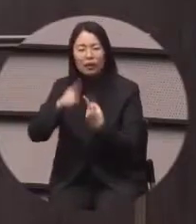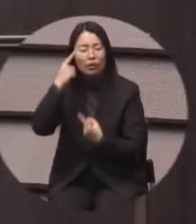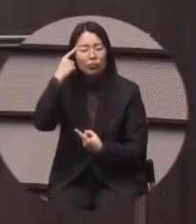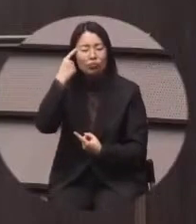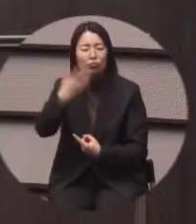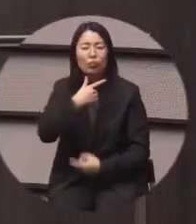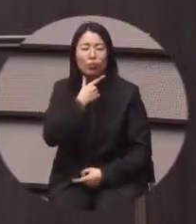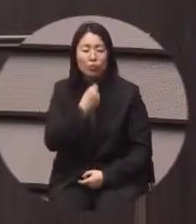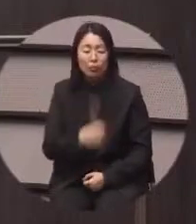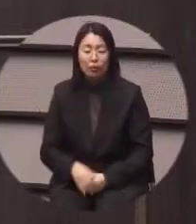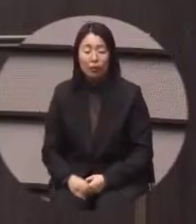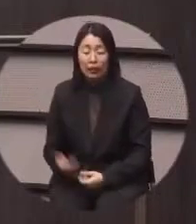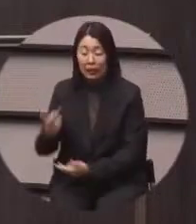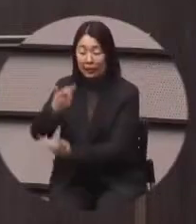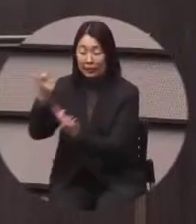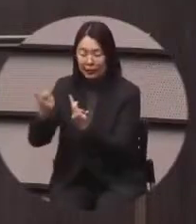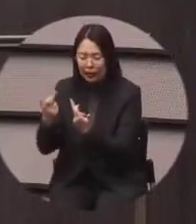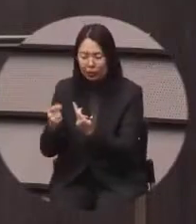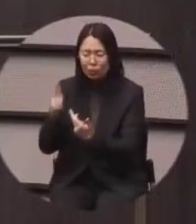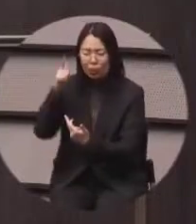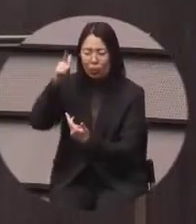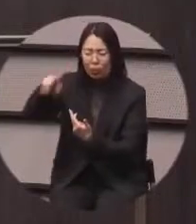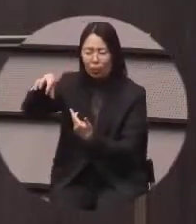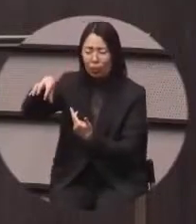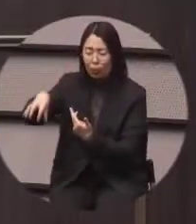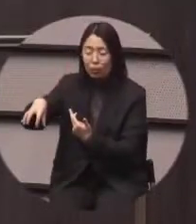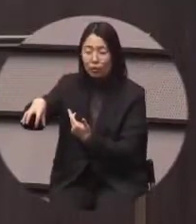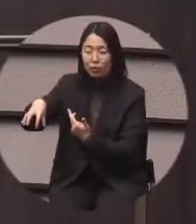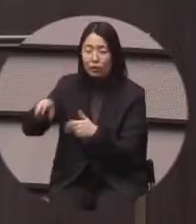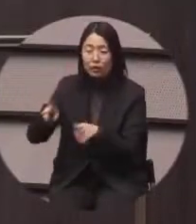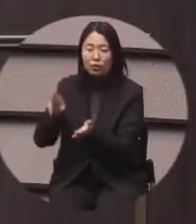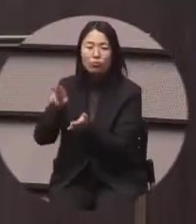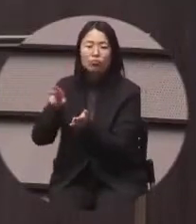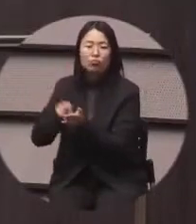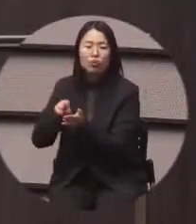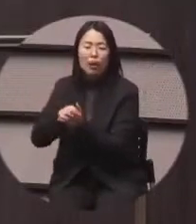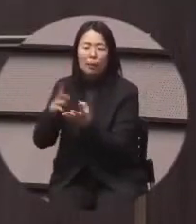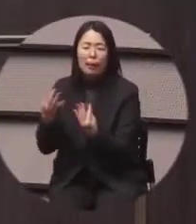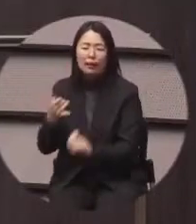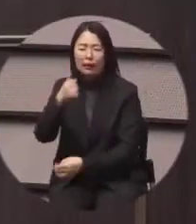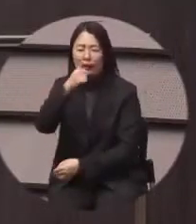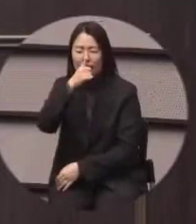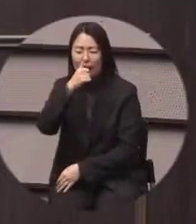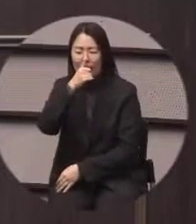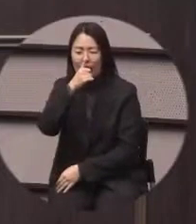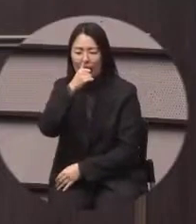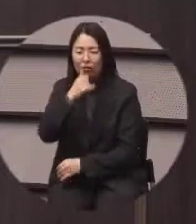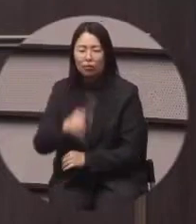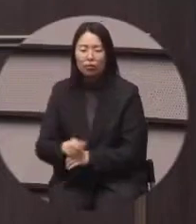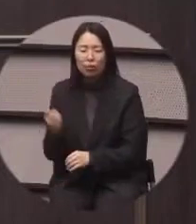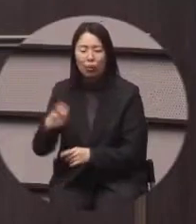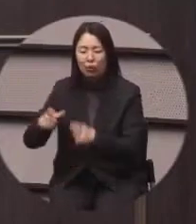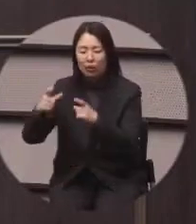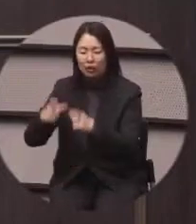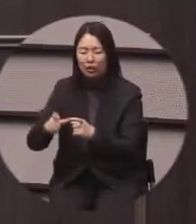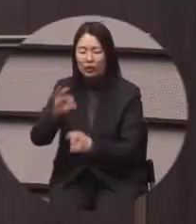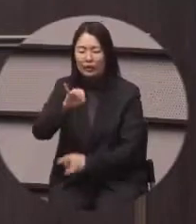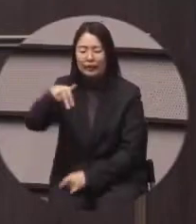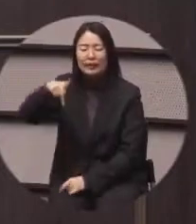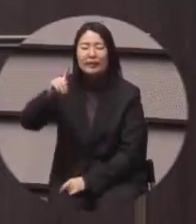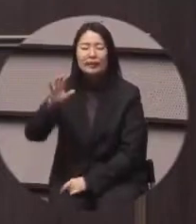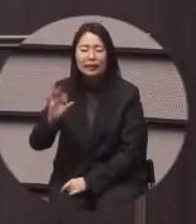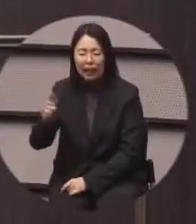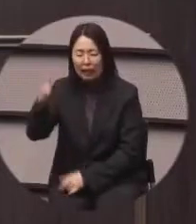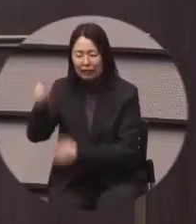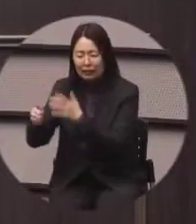산간 벽지 등 교통 취약 지역에 대해서는 현재 문제점을 호소하는 읍면 또는 마을 이장님들과의 긴밀한 소통을